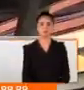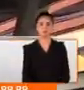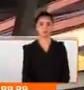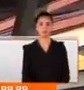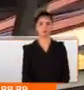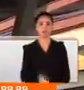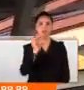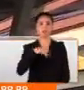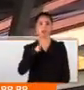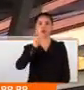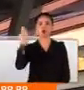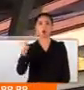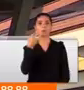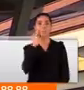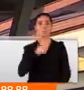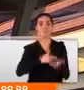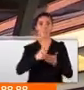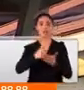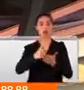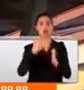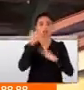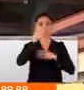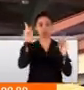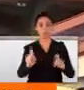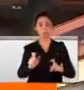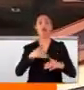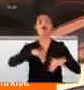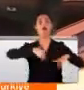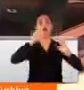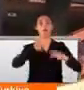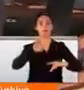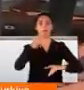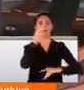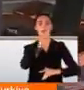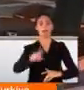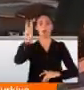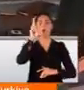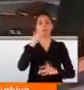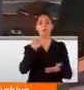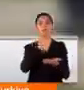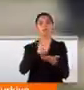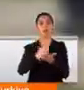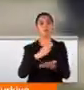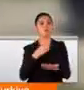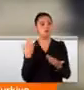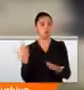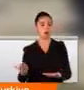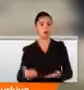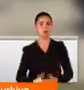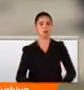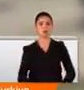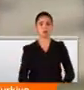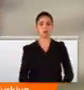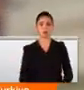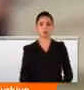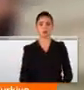Şunu net olarak soruyorum. Devletin arazisine çöktünüz mü? Hayır, burası bizim kendi 2017'de aldığımız tapulu bir yerimiz.